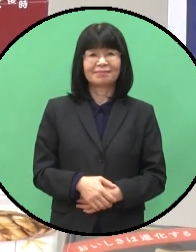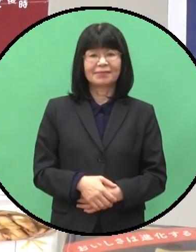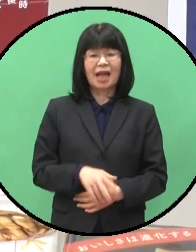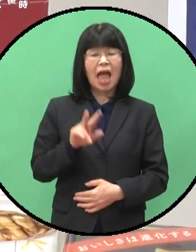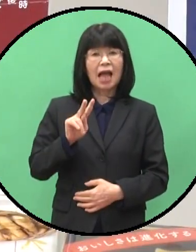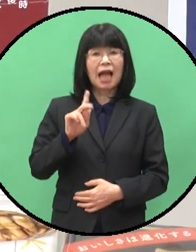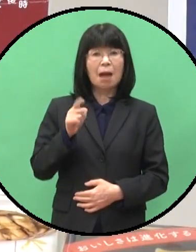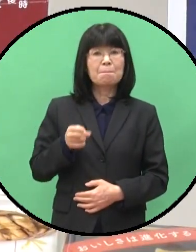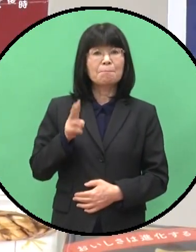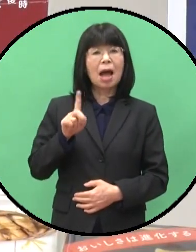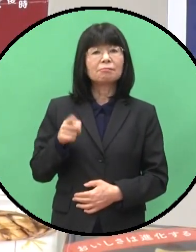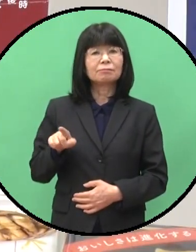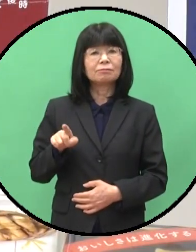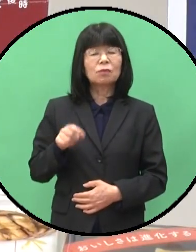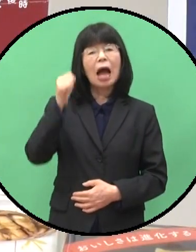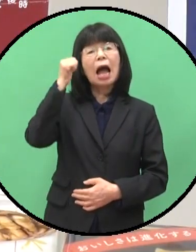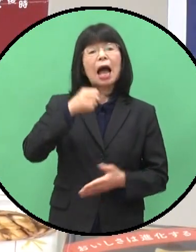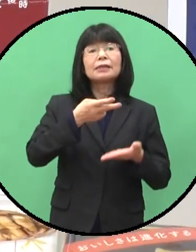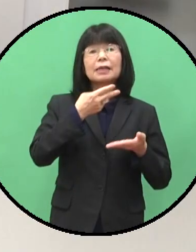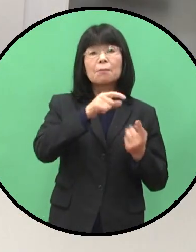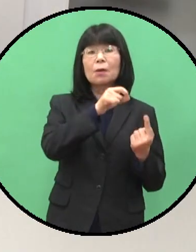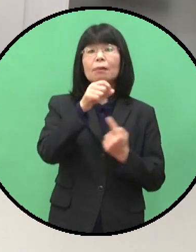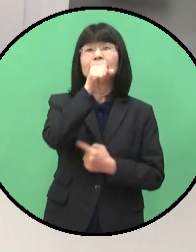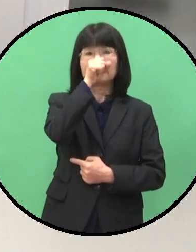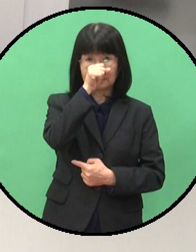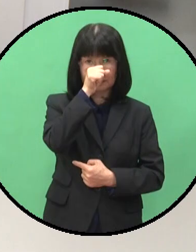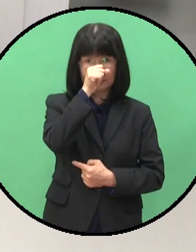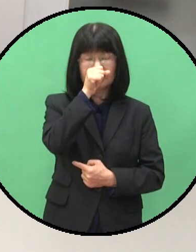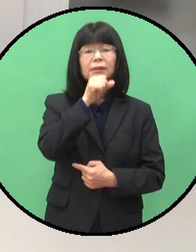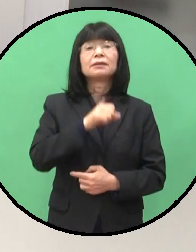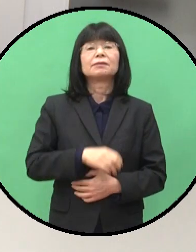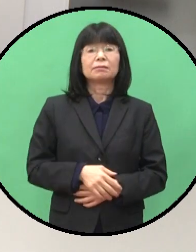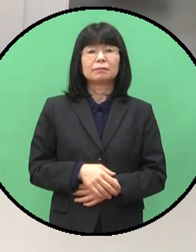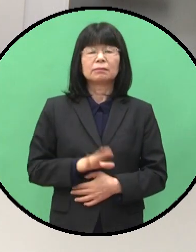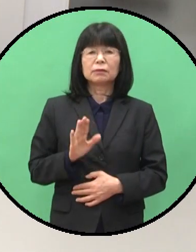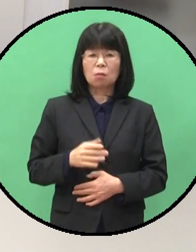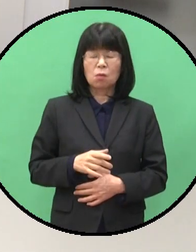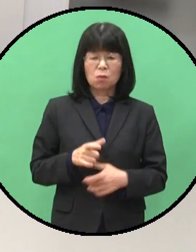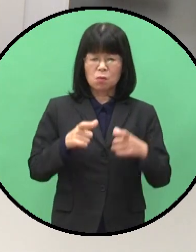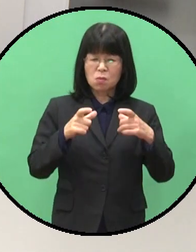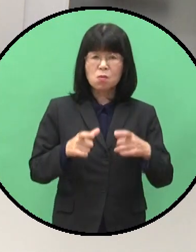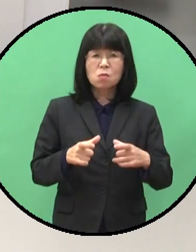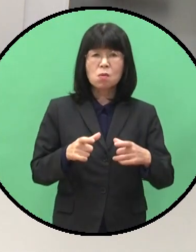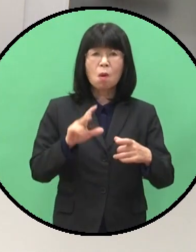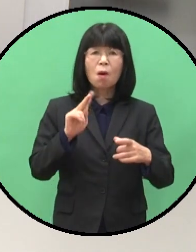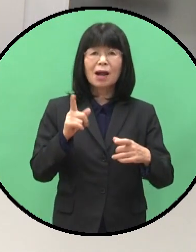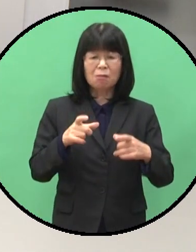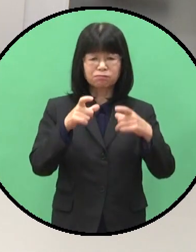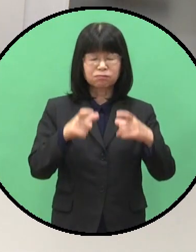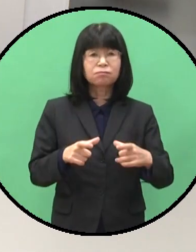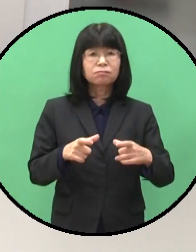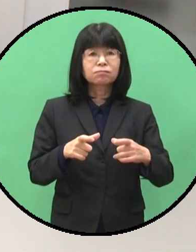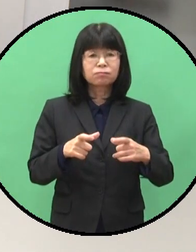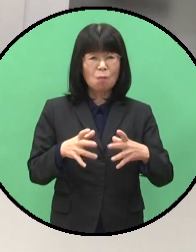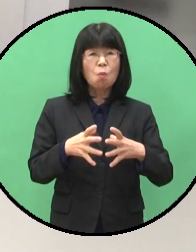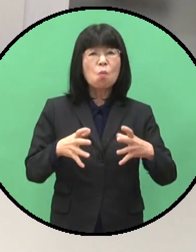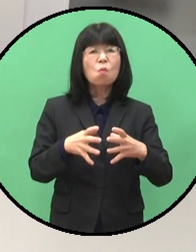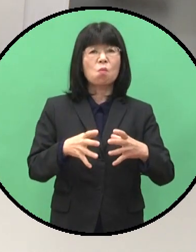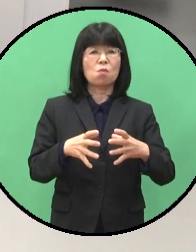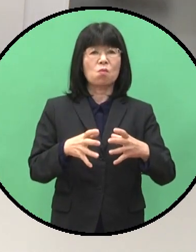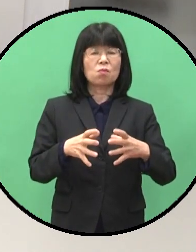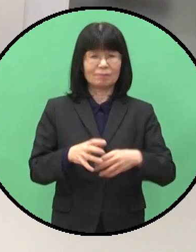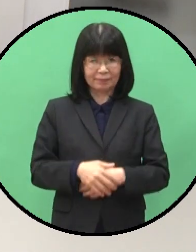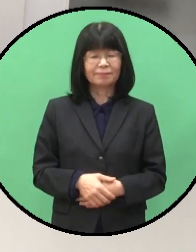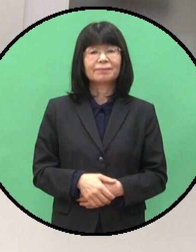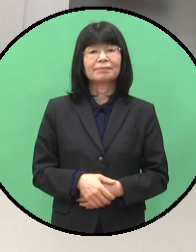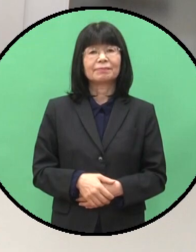パンも朝食に選んでもらったんですけど、はい、うん、まあ、これすごいいいんですけど、これ、はい、またこれ結構缶なので、またこれかさばるんですよね。 いや、そう